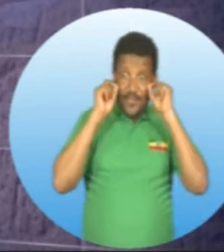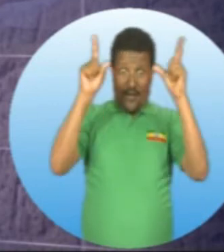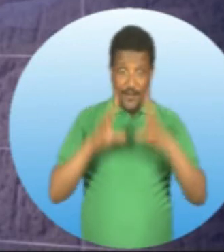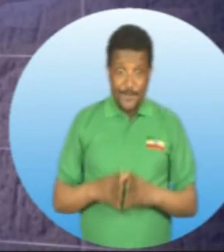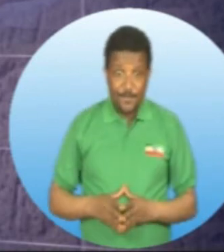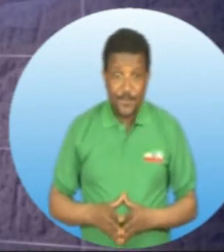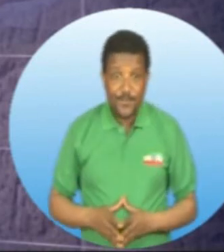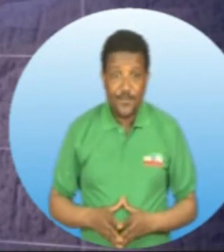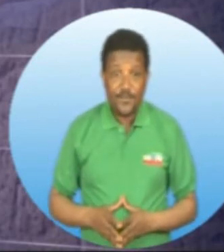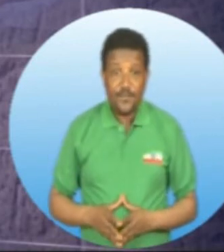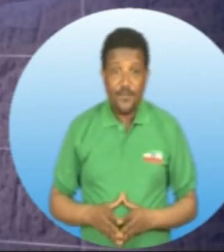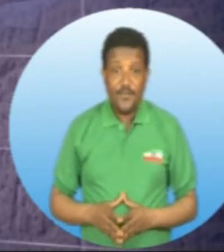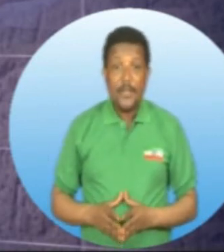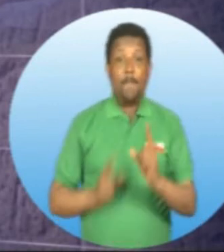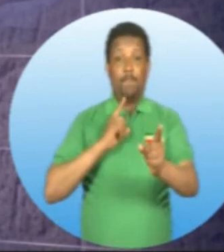እንደሚገባ ተረዳን።